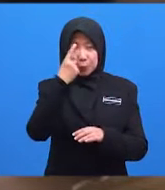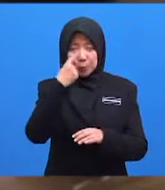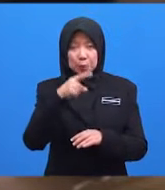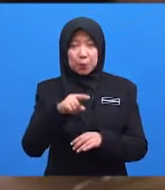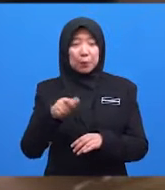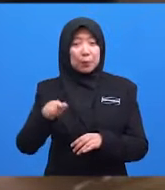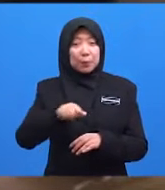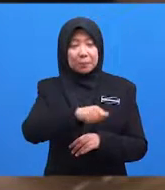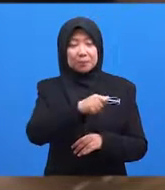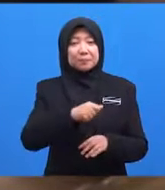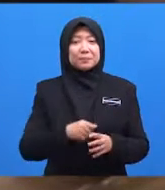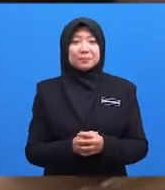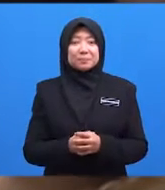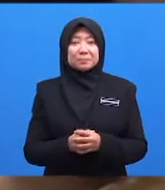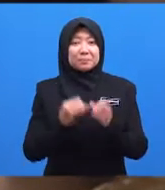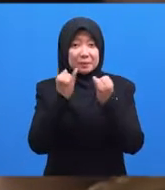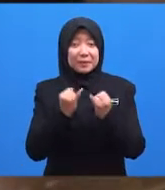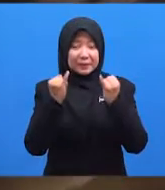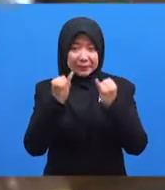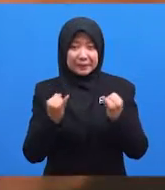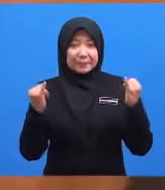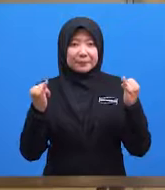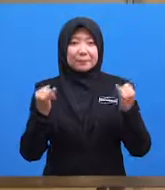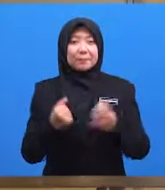dan memasak spaghetti.